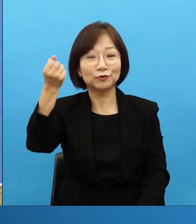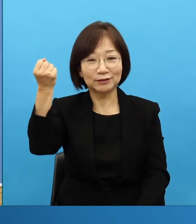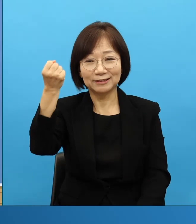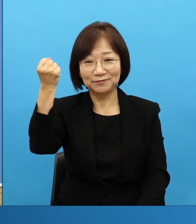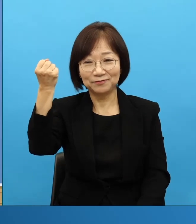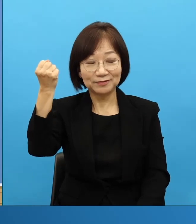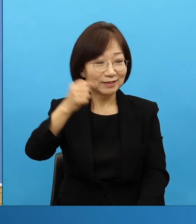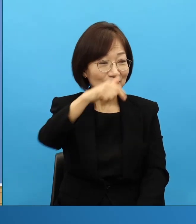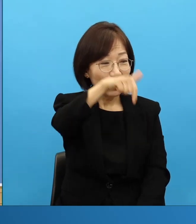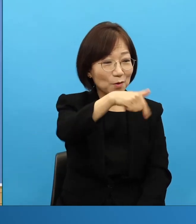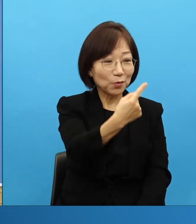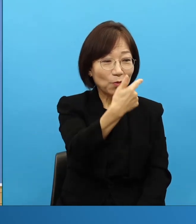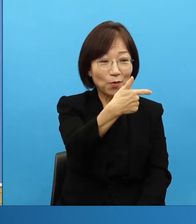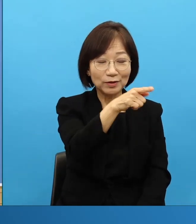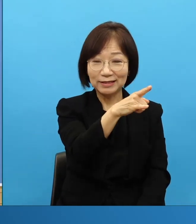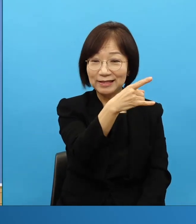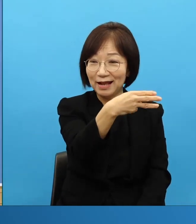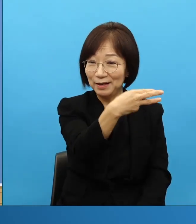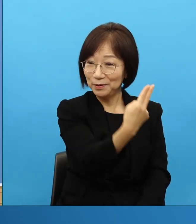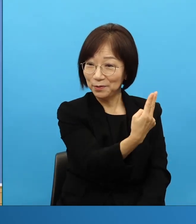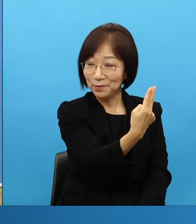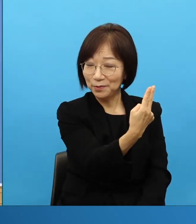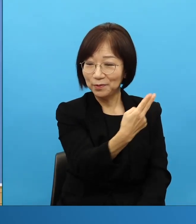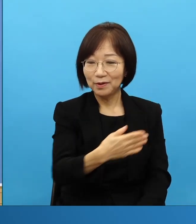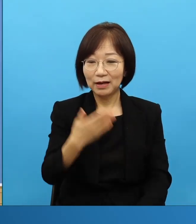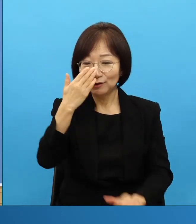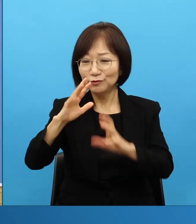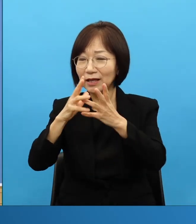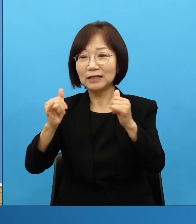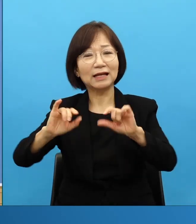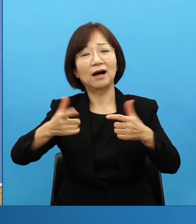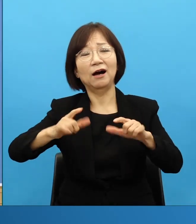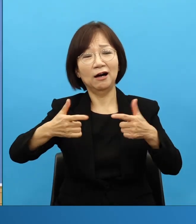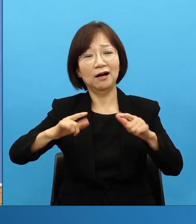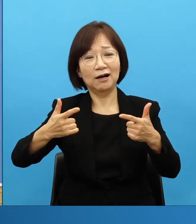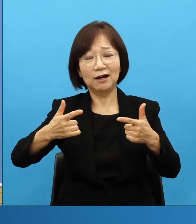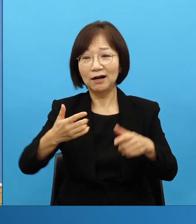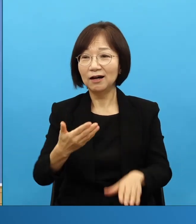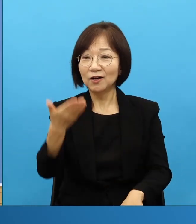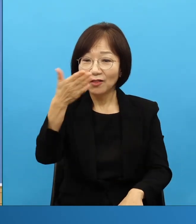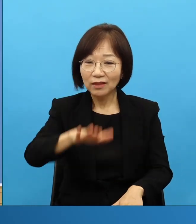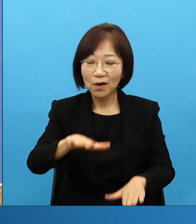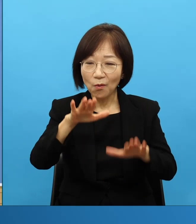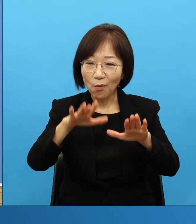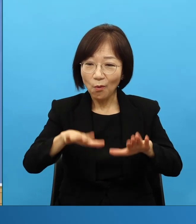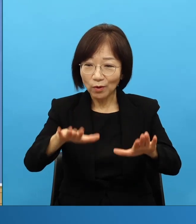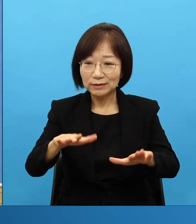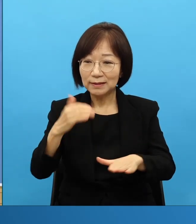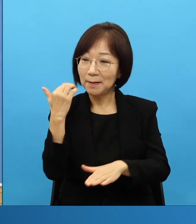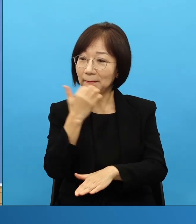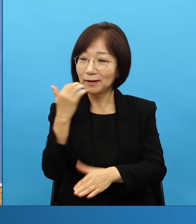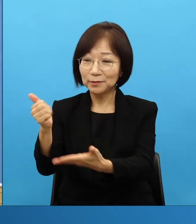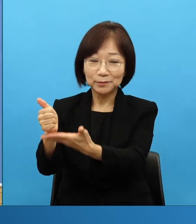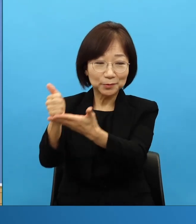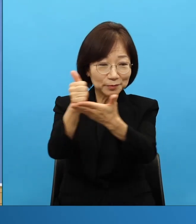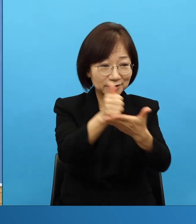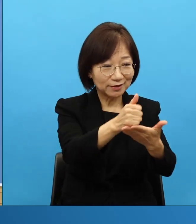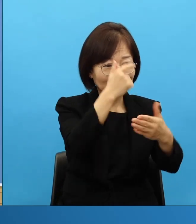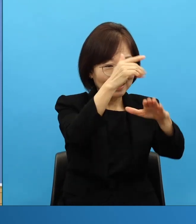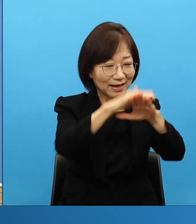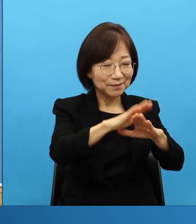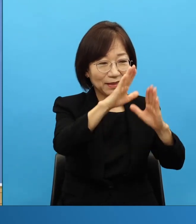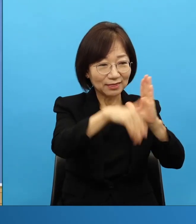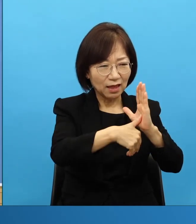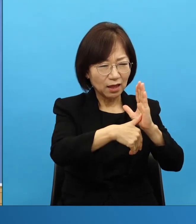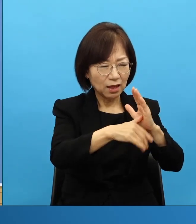집에 처음으로 이제 복음의 문이 열리고 가정에 예배드리는 일이 벌어졌다 그 말이에요. Cornelius was a Gentile. We see for the very first time his home became